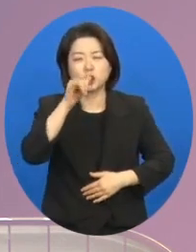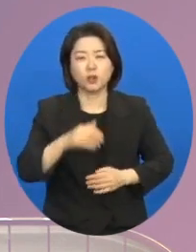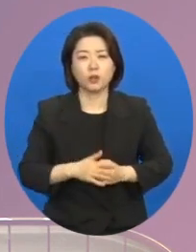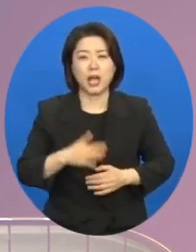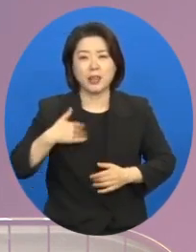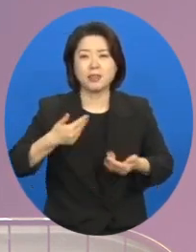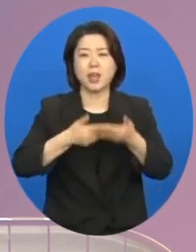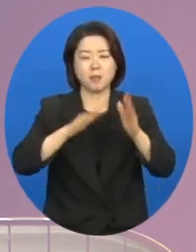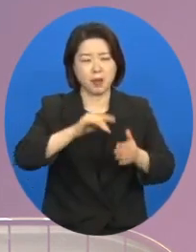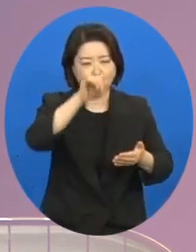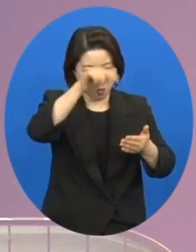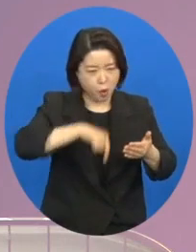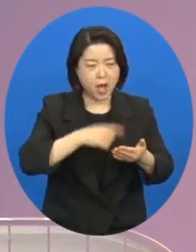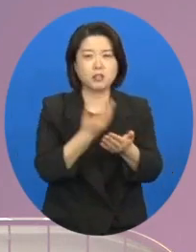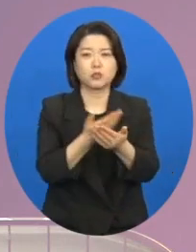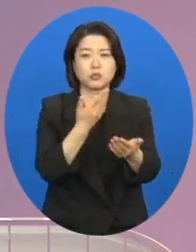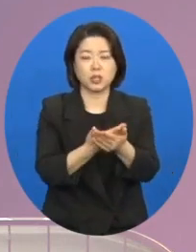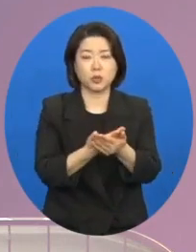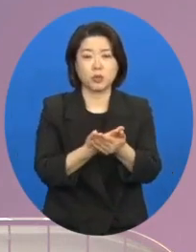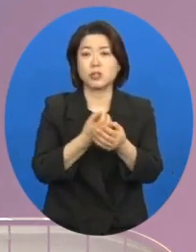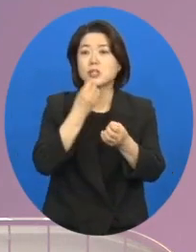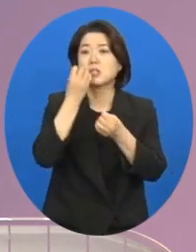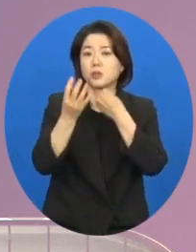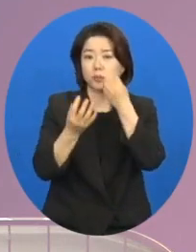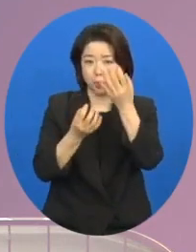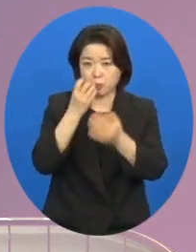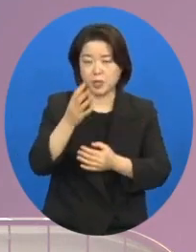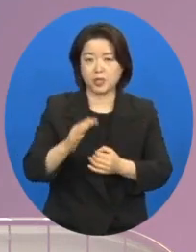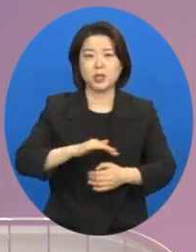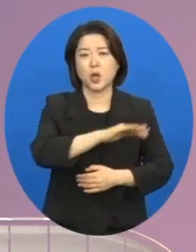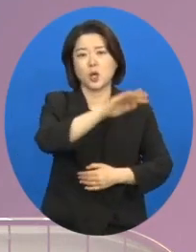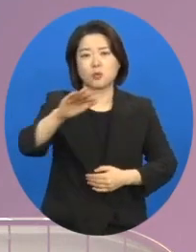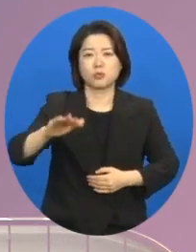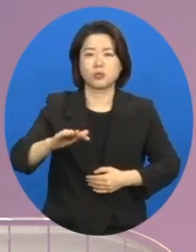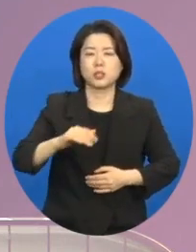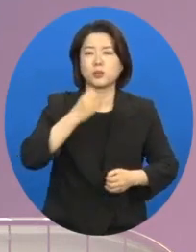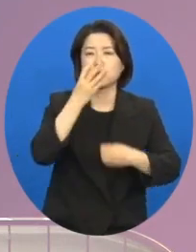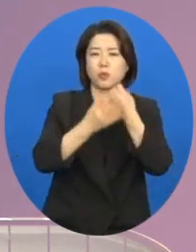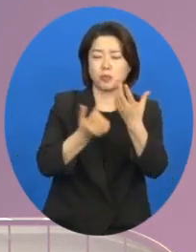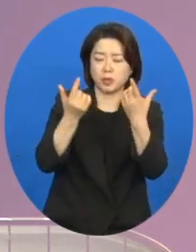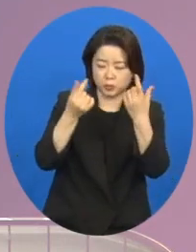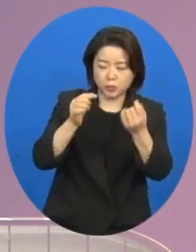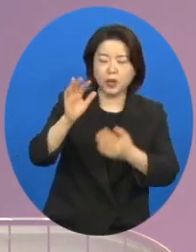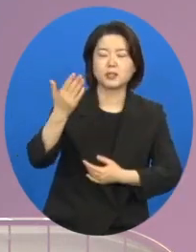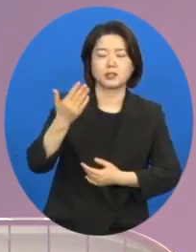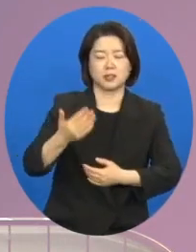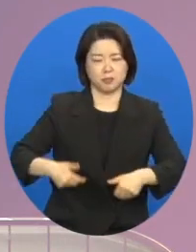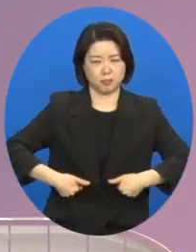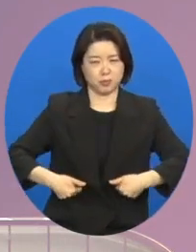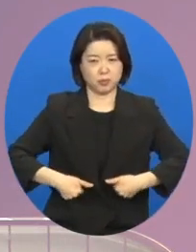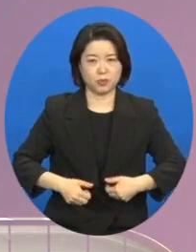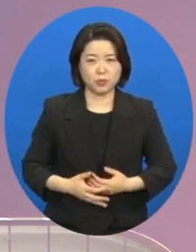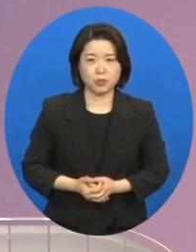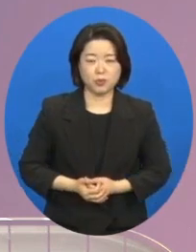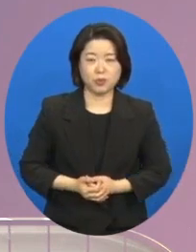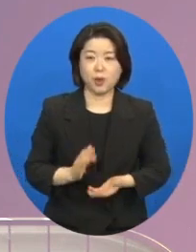방에 와주세요 라고 하는 이 고백이 우리의 고백이어야 합니다.